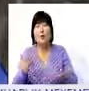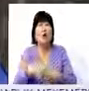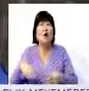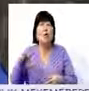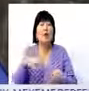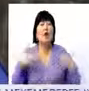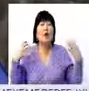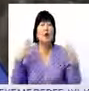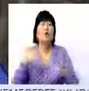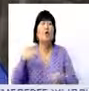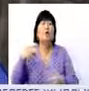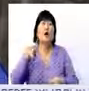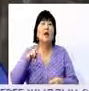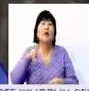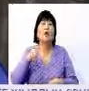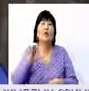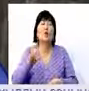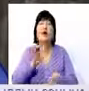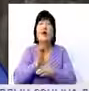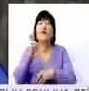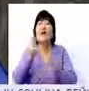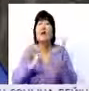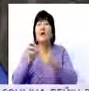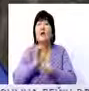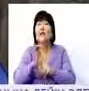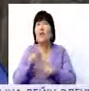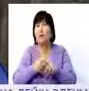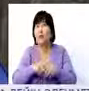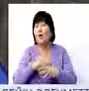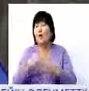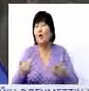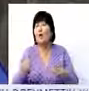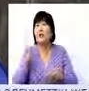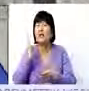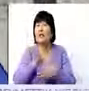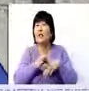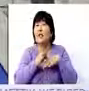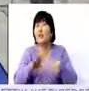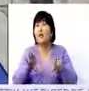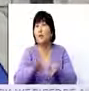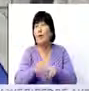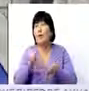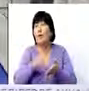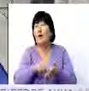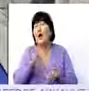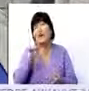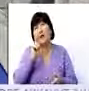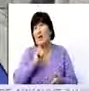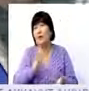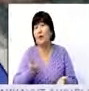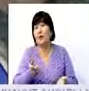Барлық шубалар Петегорск қаласындағы фабрикада өндірілген. Біз бұл өнімдерді тікелей жеткізетін болғандықтан бағасы қалтаға